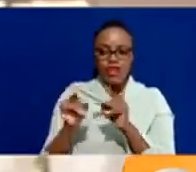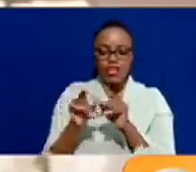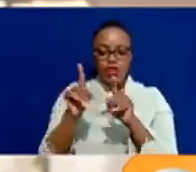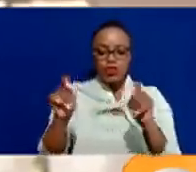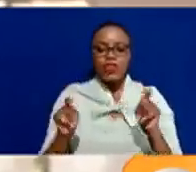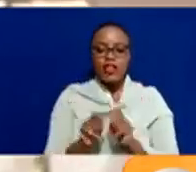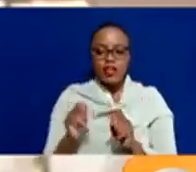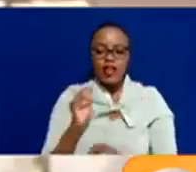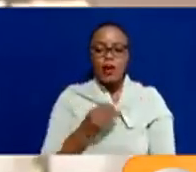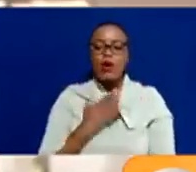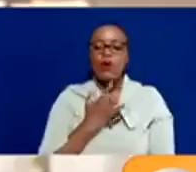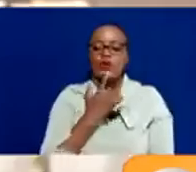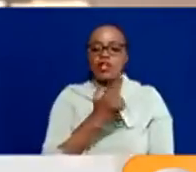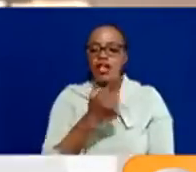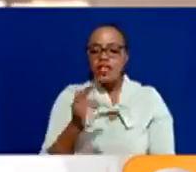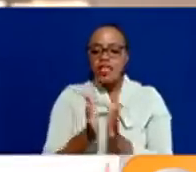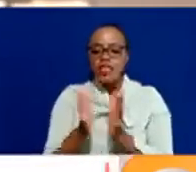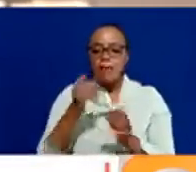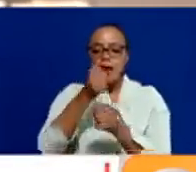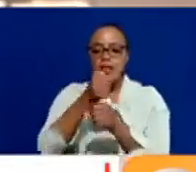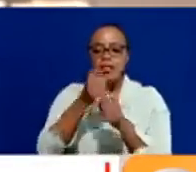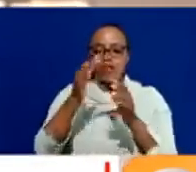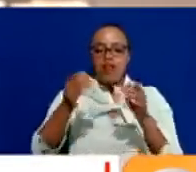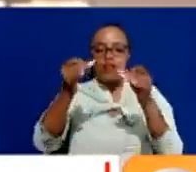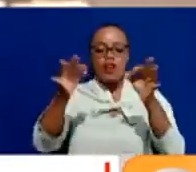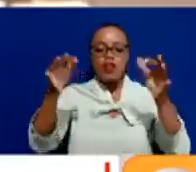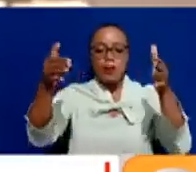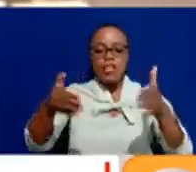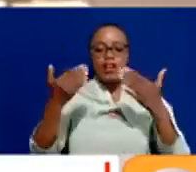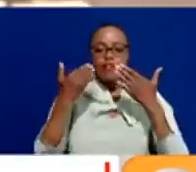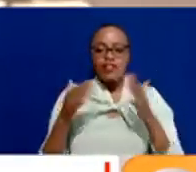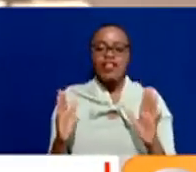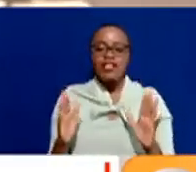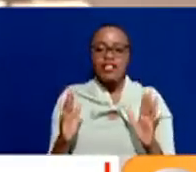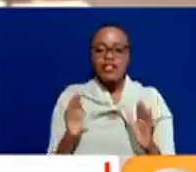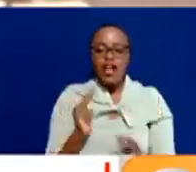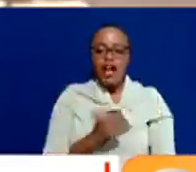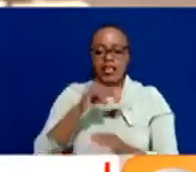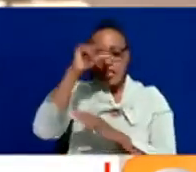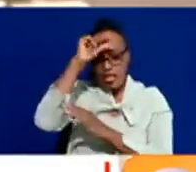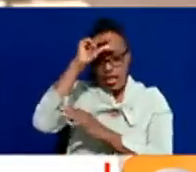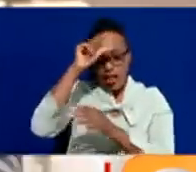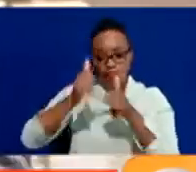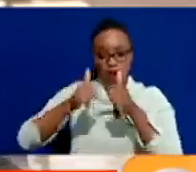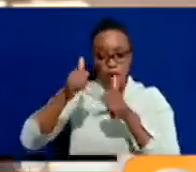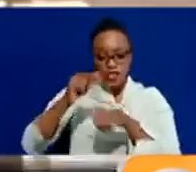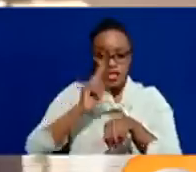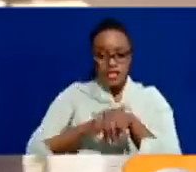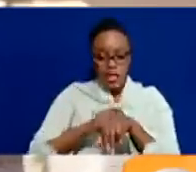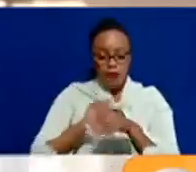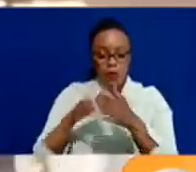ethnicities. We want to tell public servants freedom has come. We are the type of government yenye